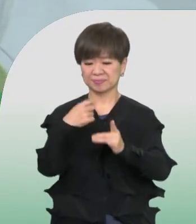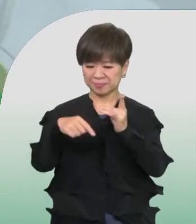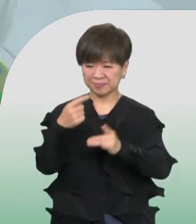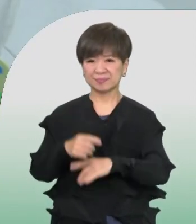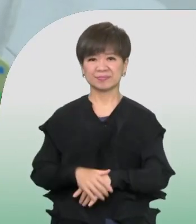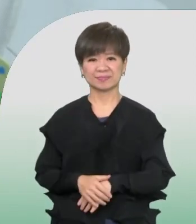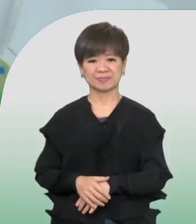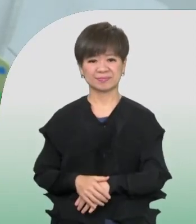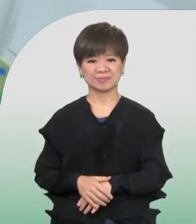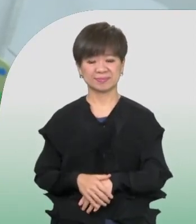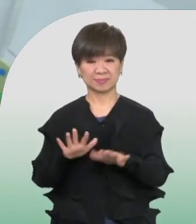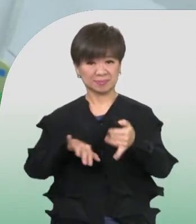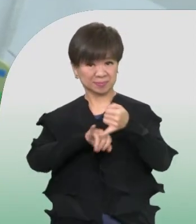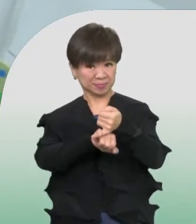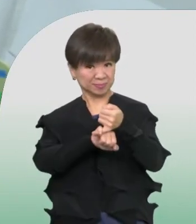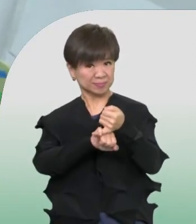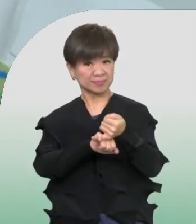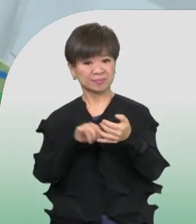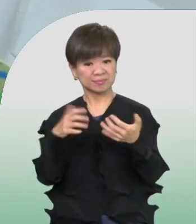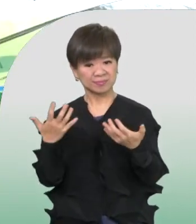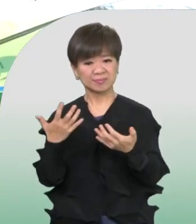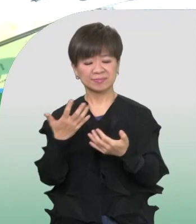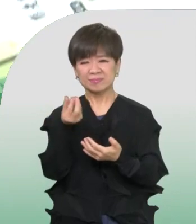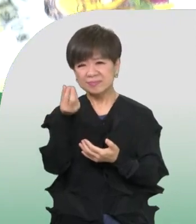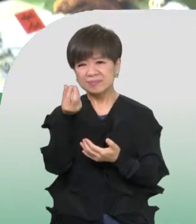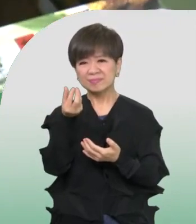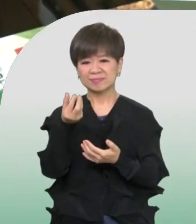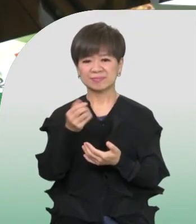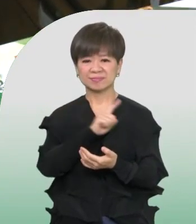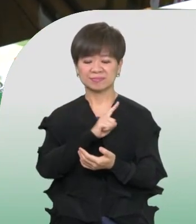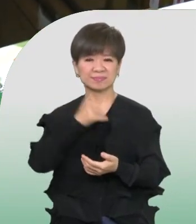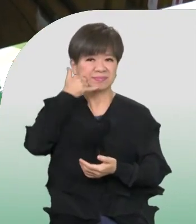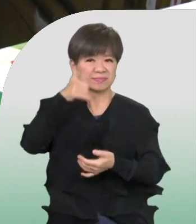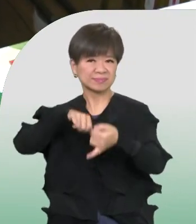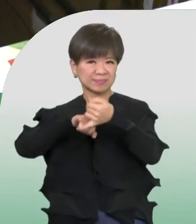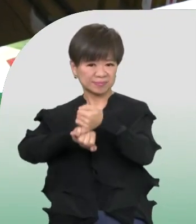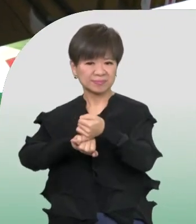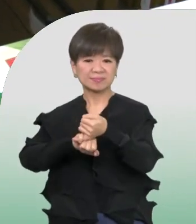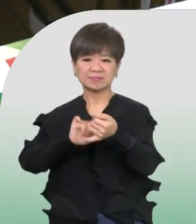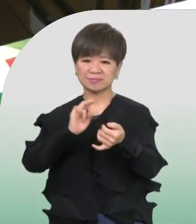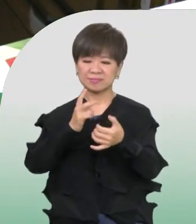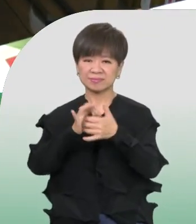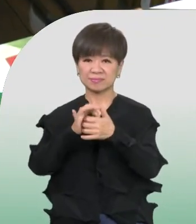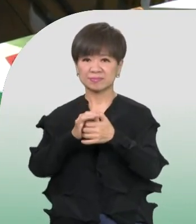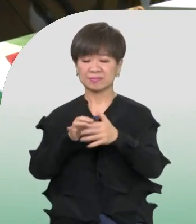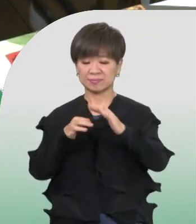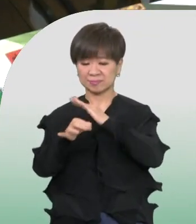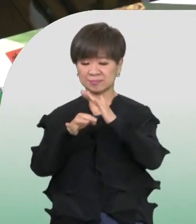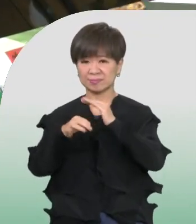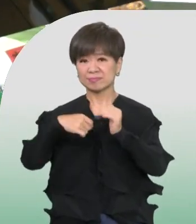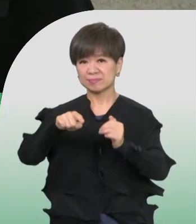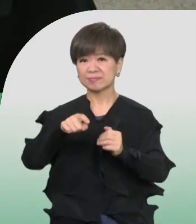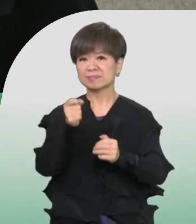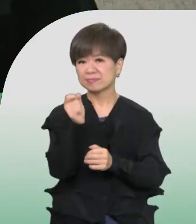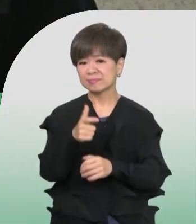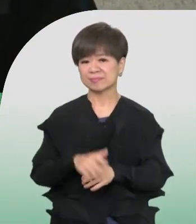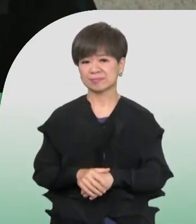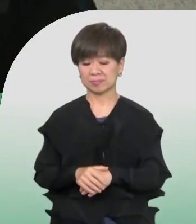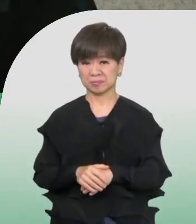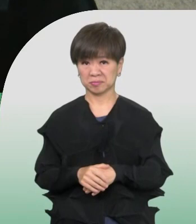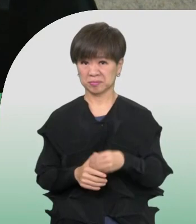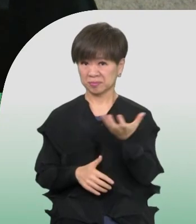下煮饭热姜花粽，虽然少部分系当天发来煮饭界，还有人客直接去到店铺买，大部